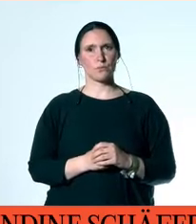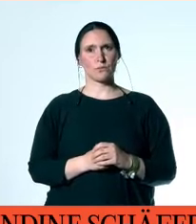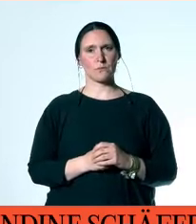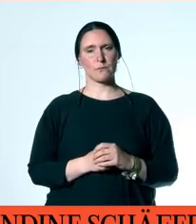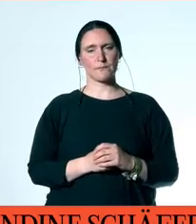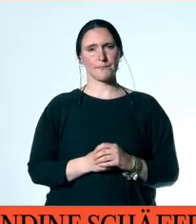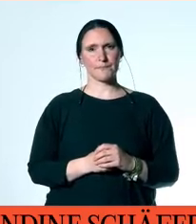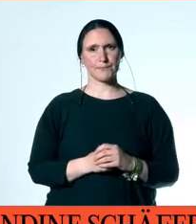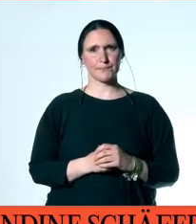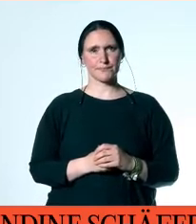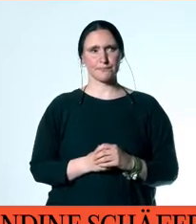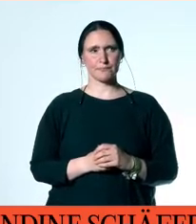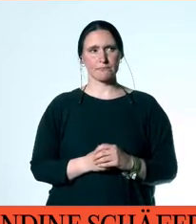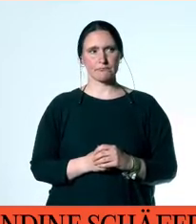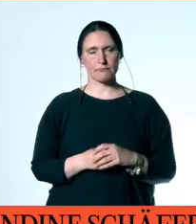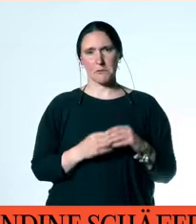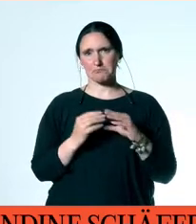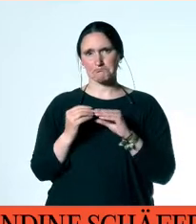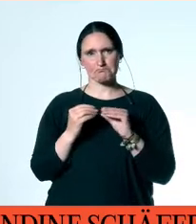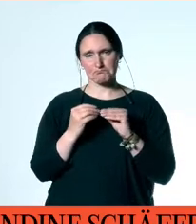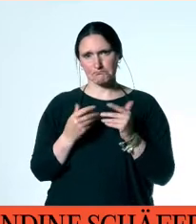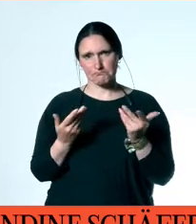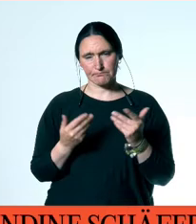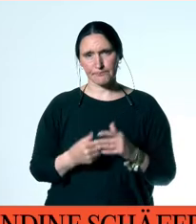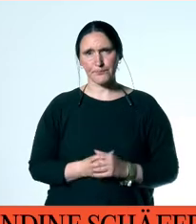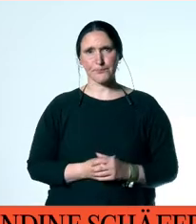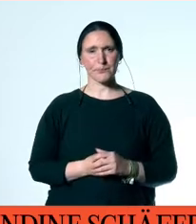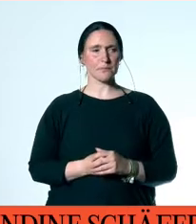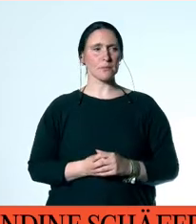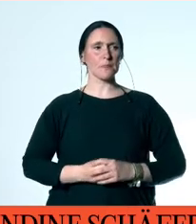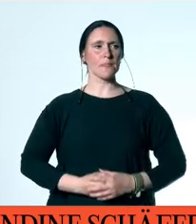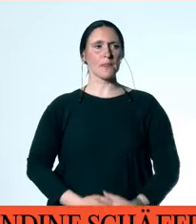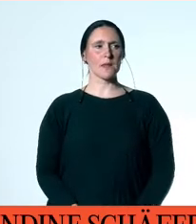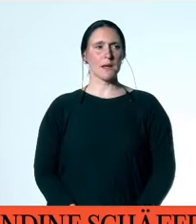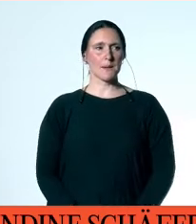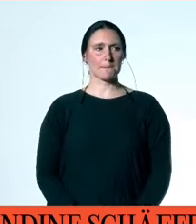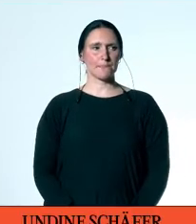thematisieren und in unsere Praxis umsetzen.